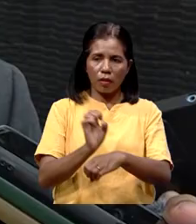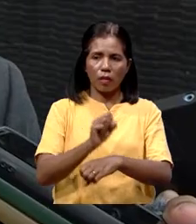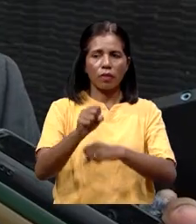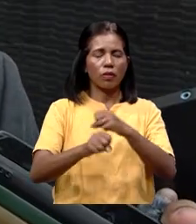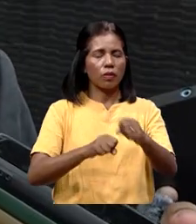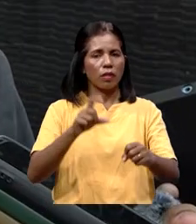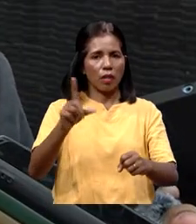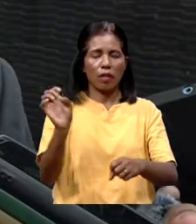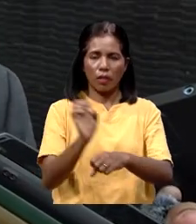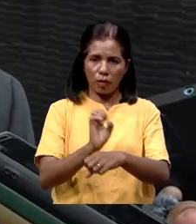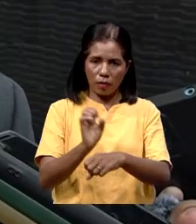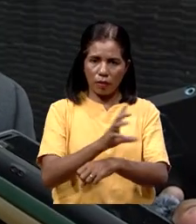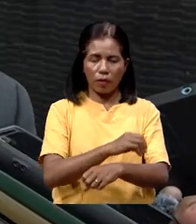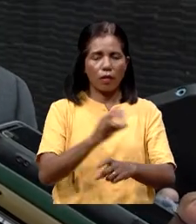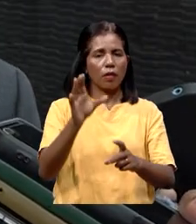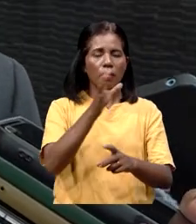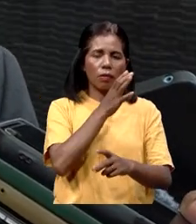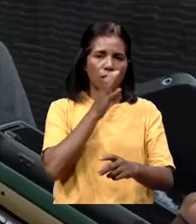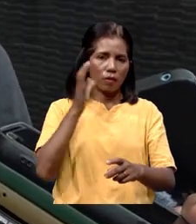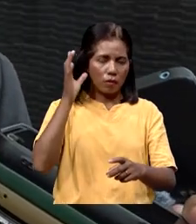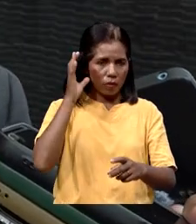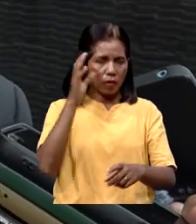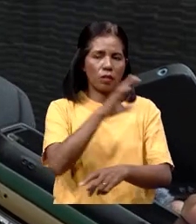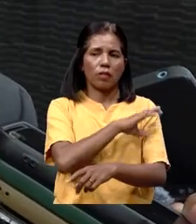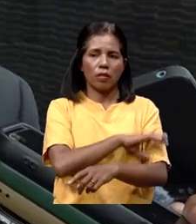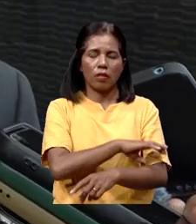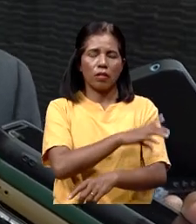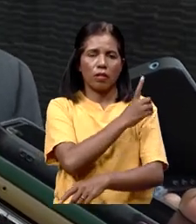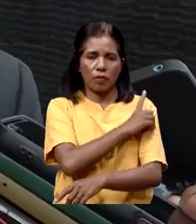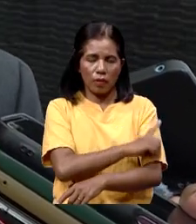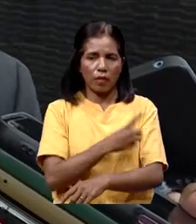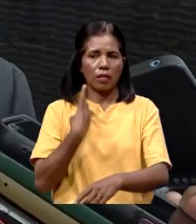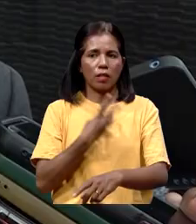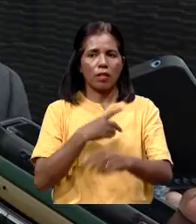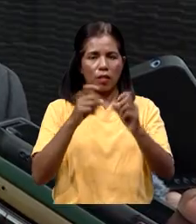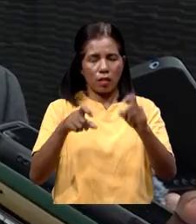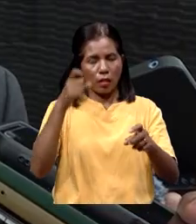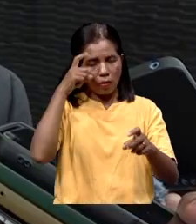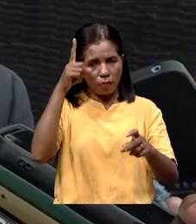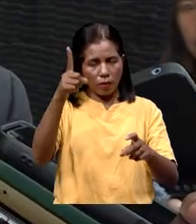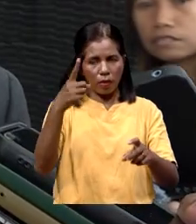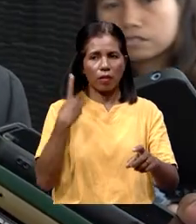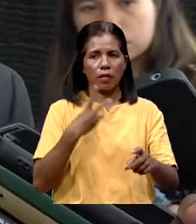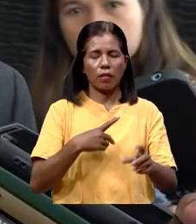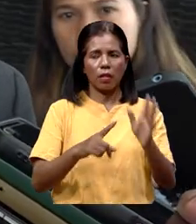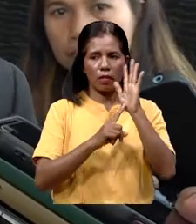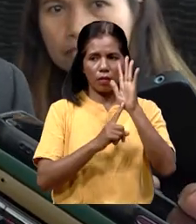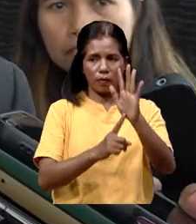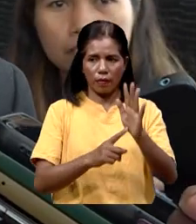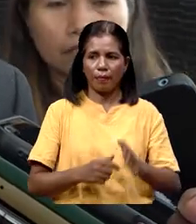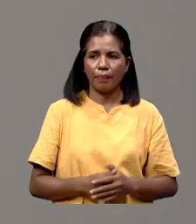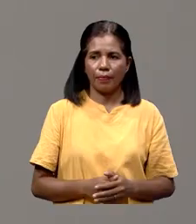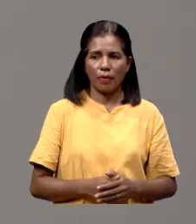sosial ekonomia, kultura, segurança, defesa. Ita ten kumprende ulu maka ita fosai. Além de